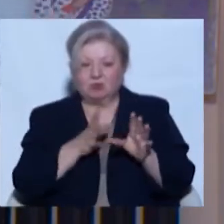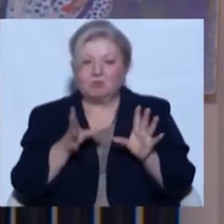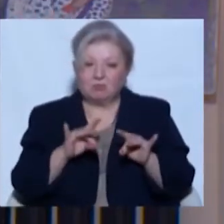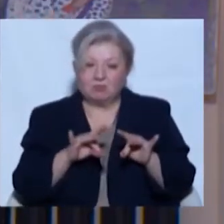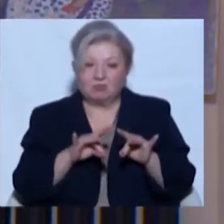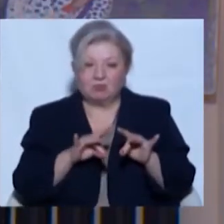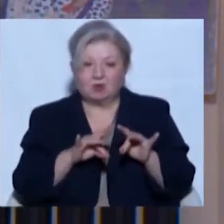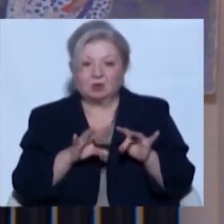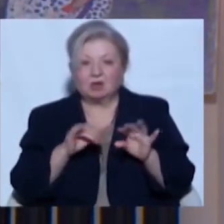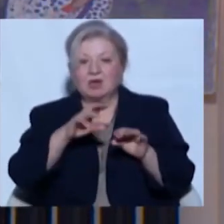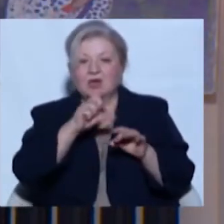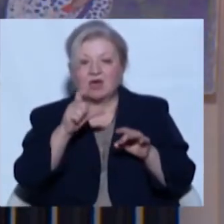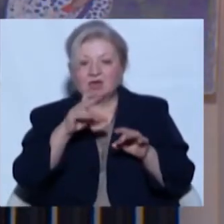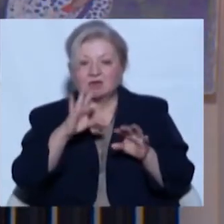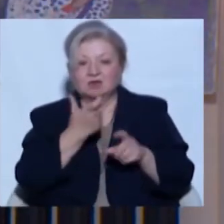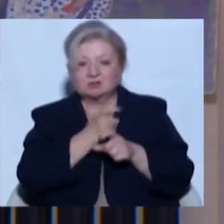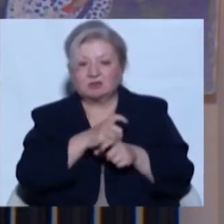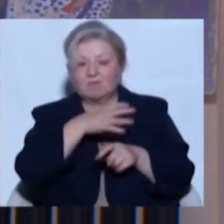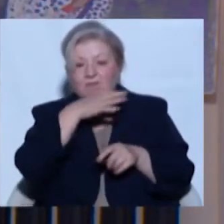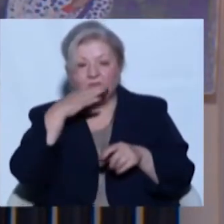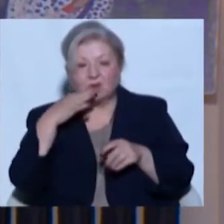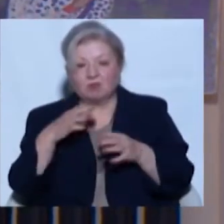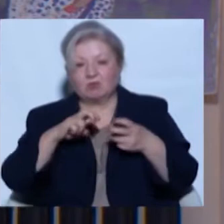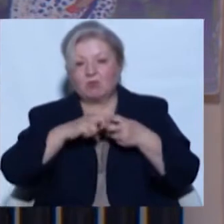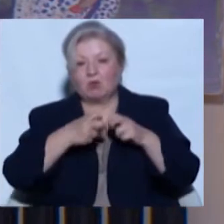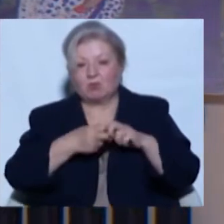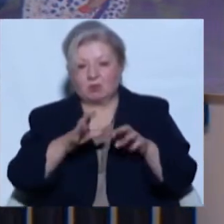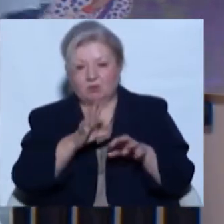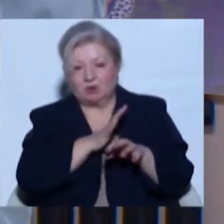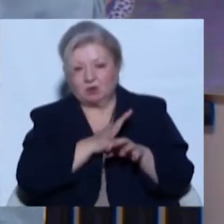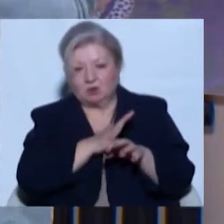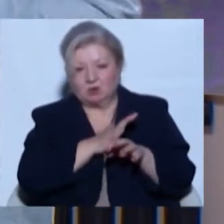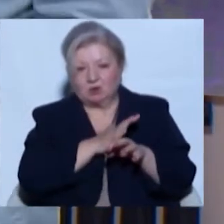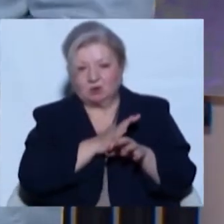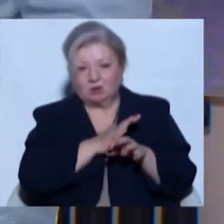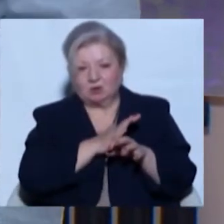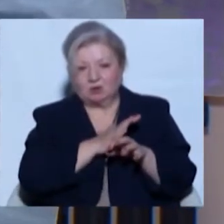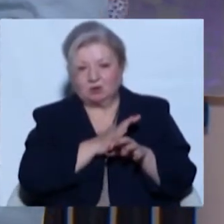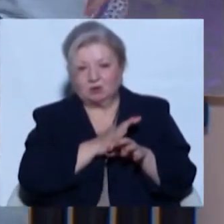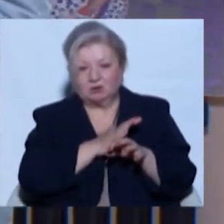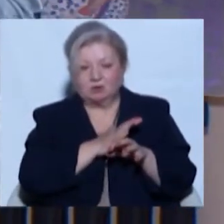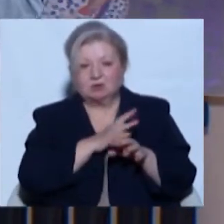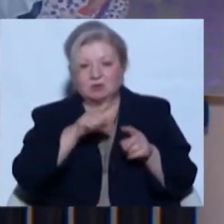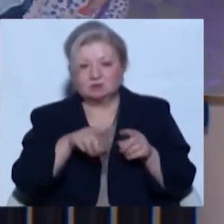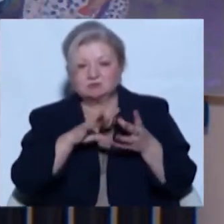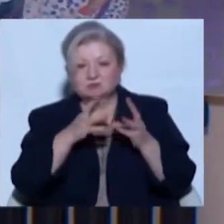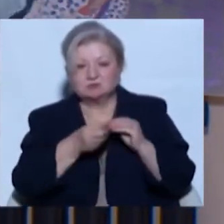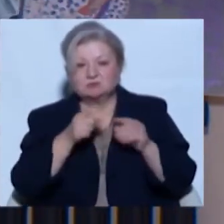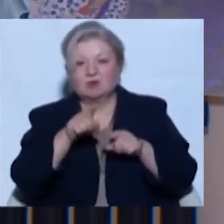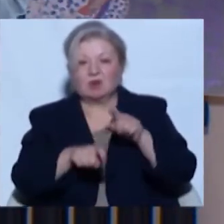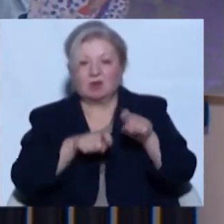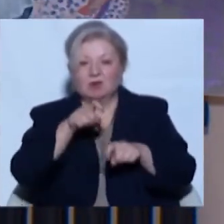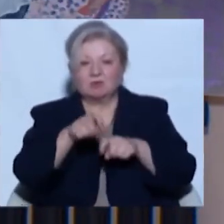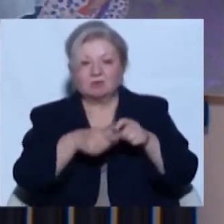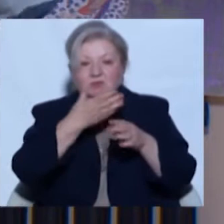თუმცა ერეკლეს უამრავი პრობლემა დახვდა და ეს ყველაფერი ნაბიჯ-ნაბიჯ